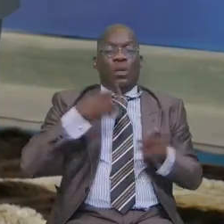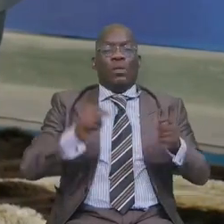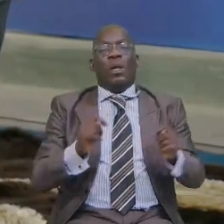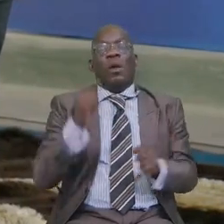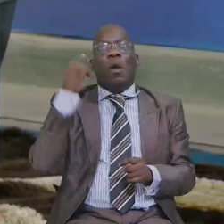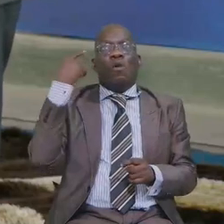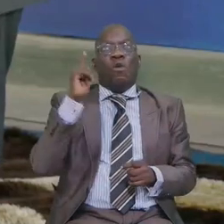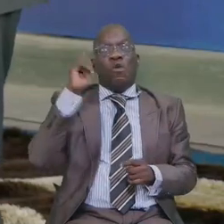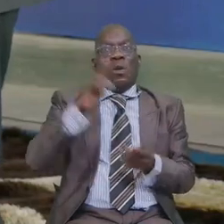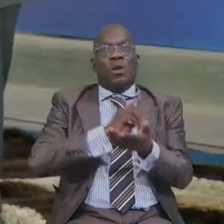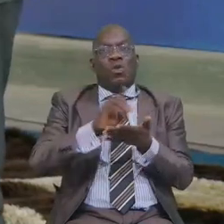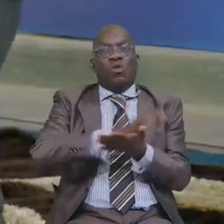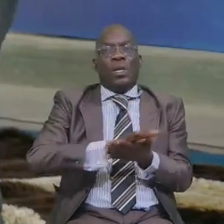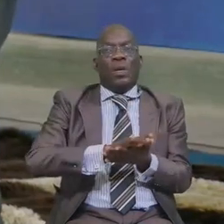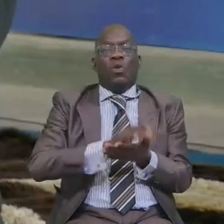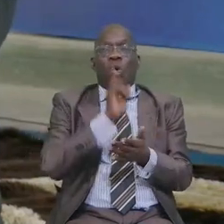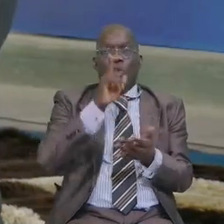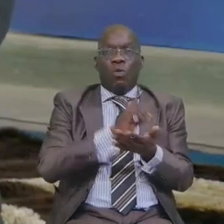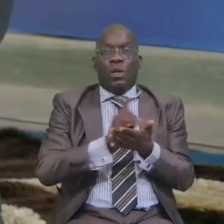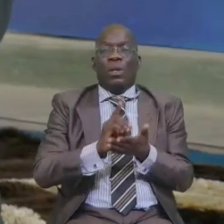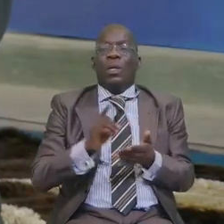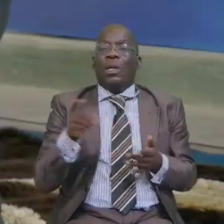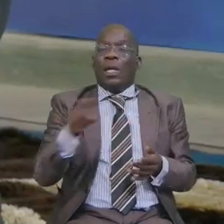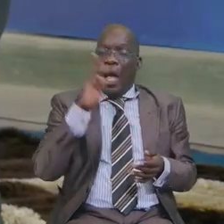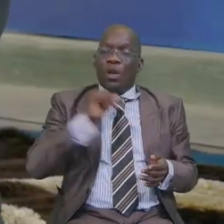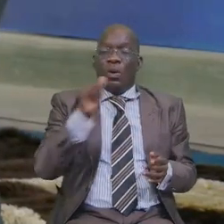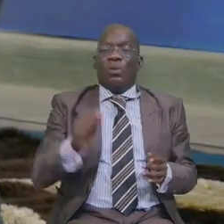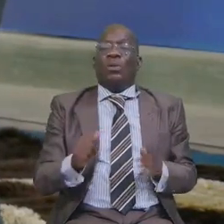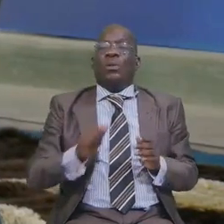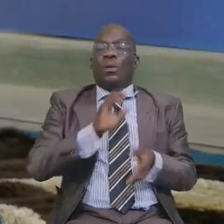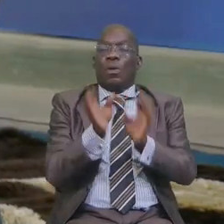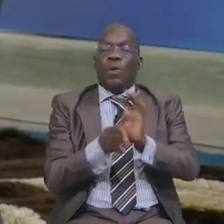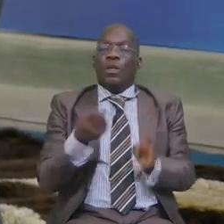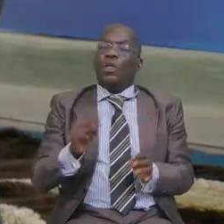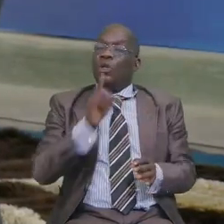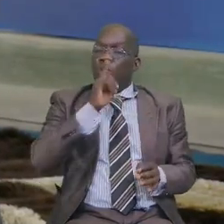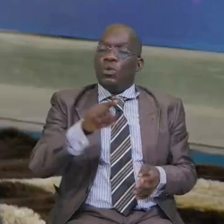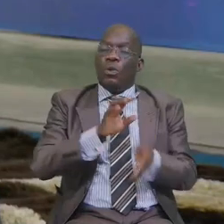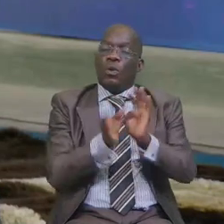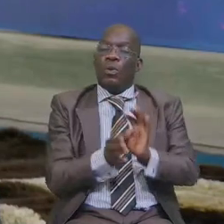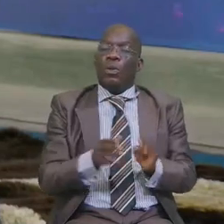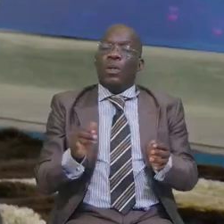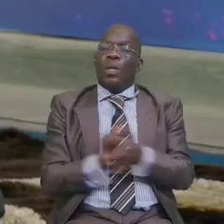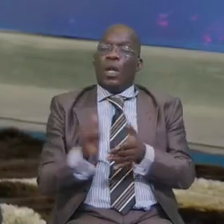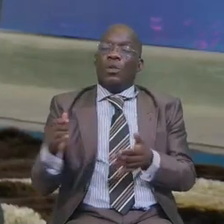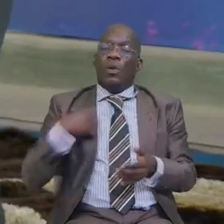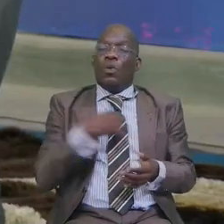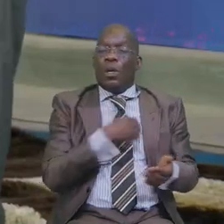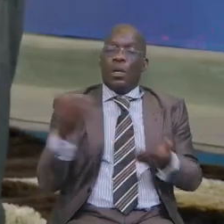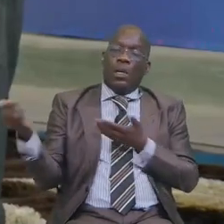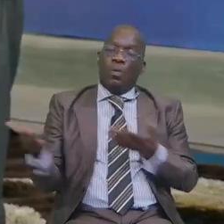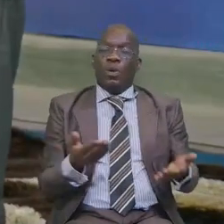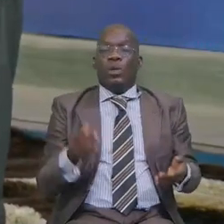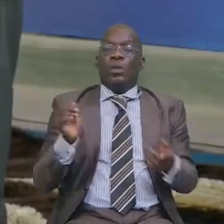si ça ne marche pas, ceux-là ne sont pas des convertis, ils ne sont pas des convertis. Les vrais convertis que nous amenons à Christ,